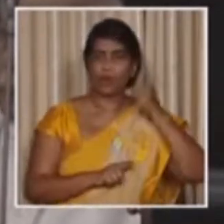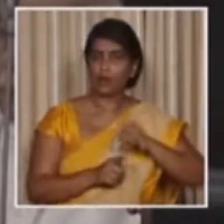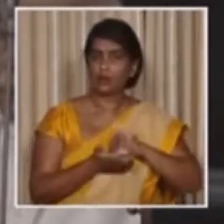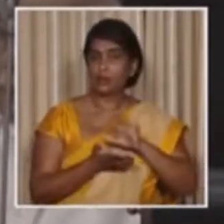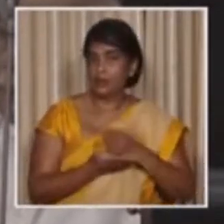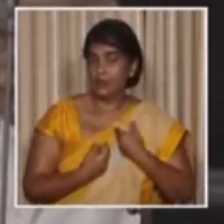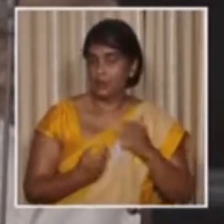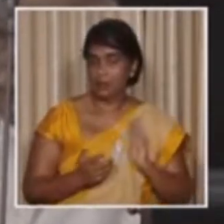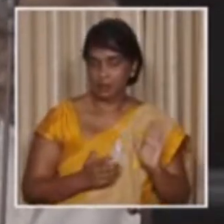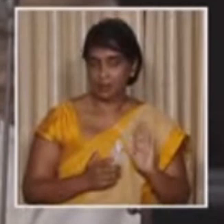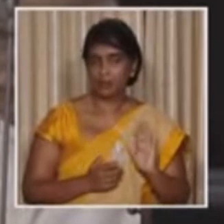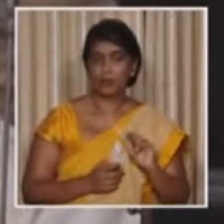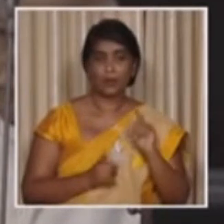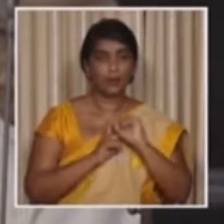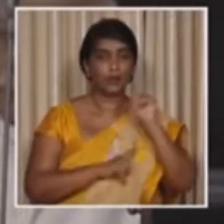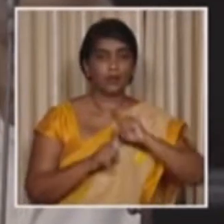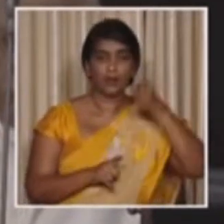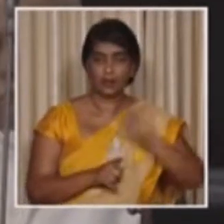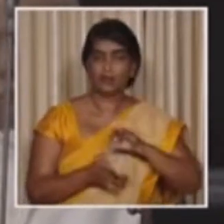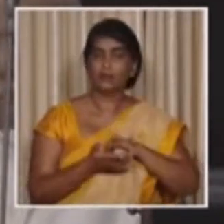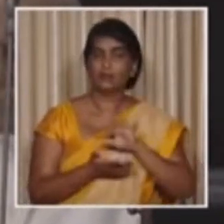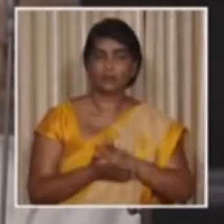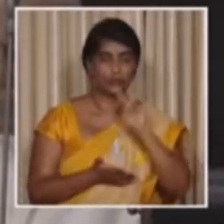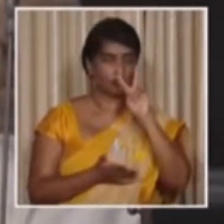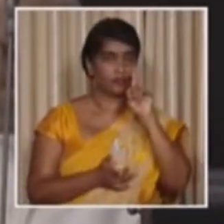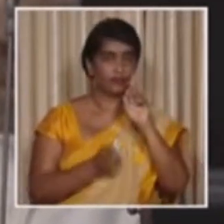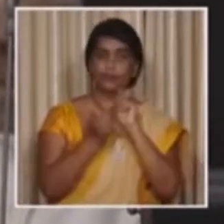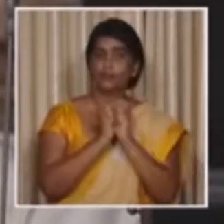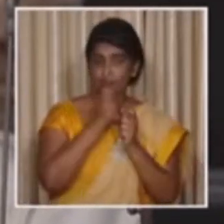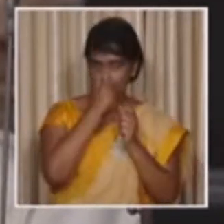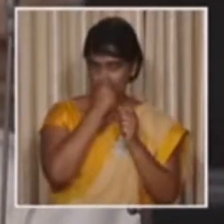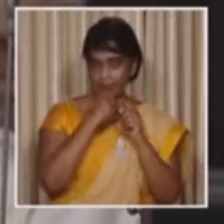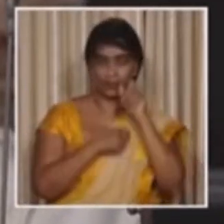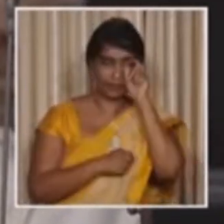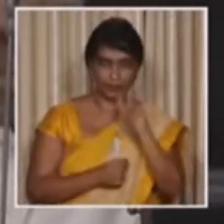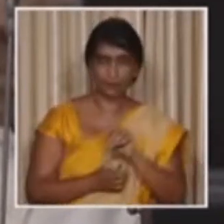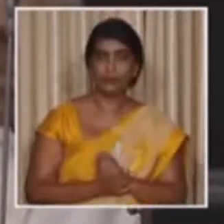නෙමෙයි. පාර්ලිමේන්තුව සම්මත කරපු 21 වෙනි සංශෝධනයේ බලන්න